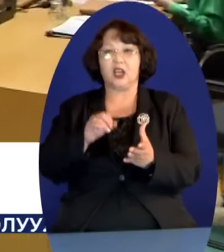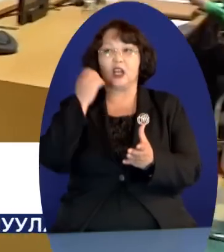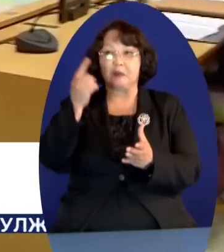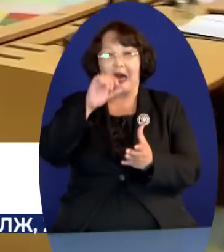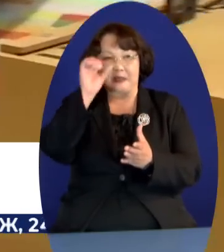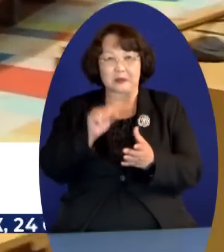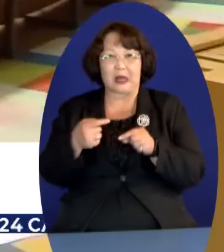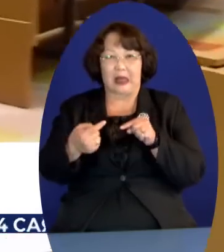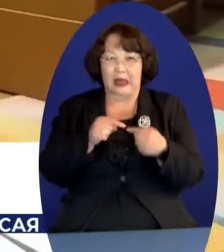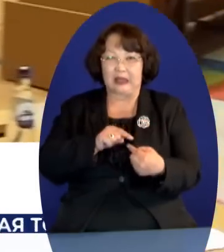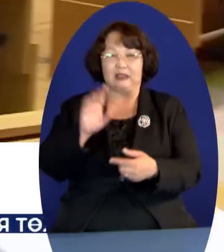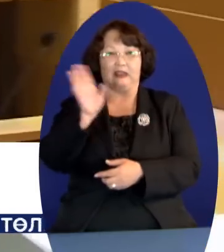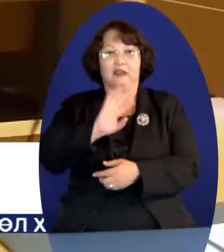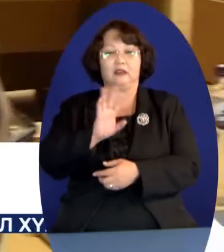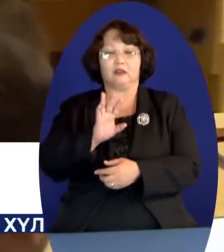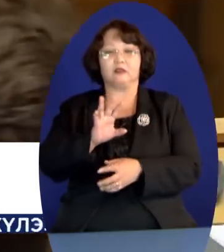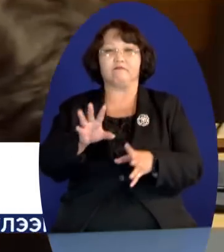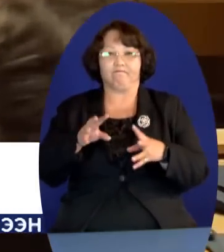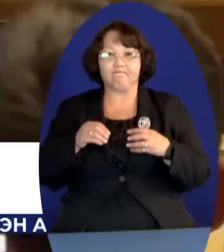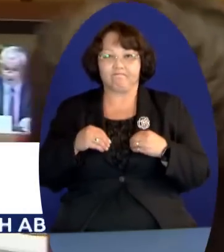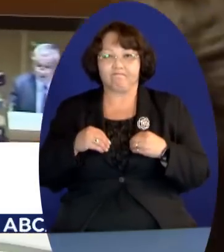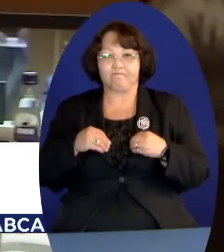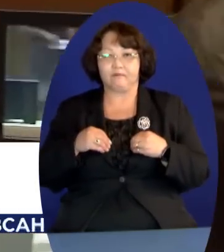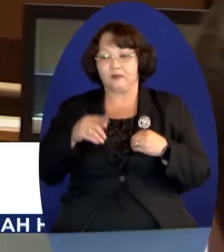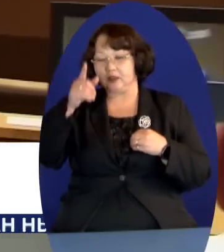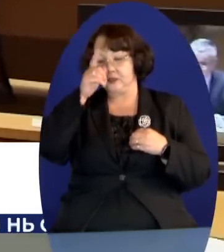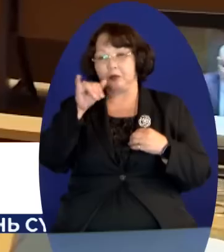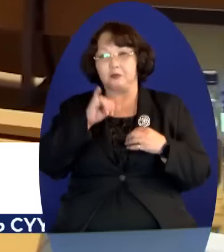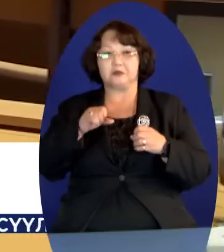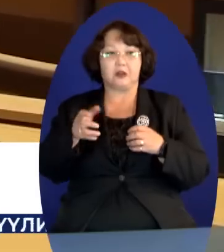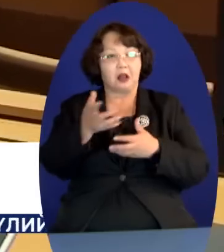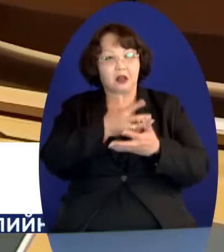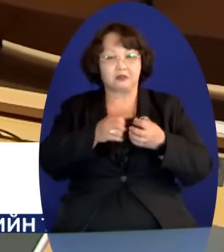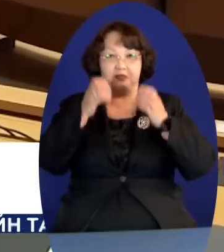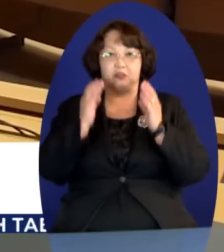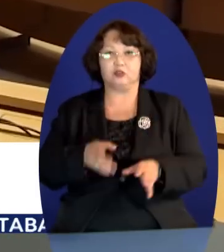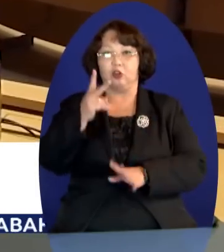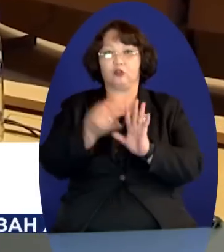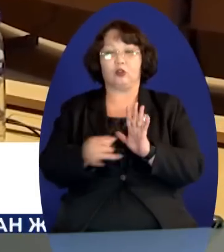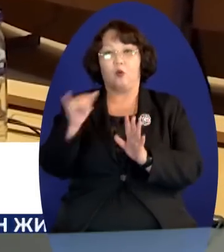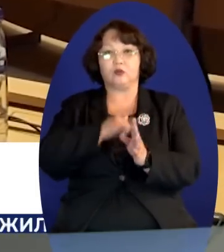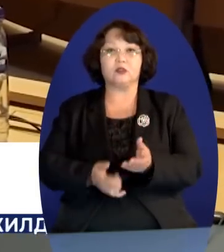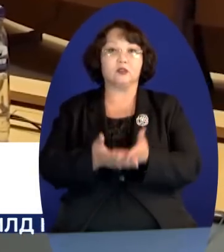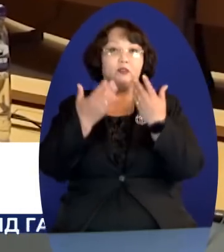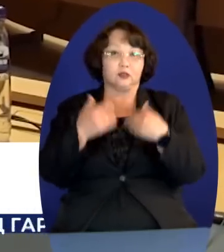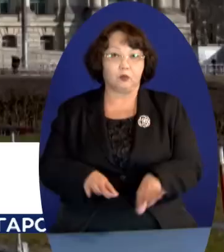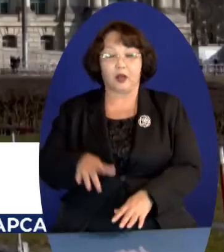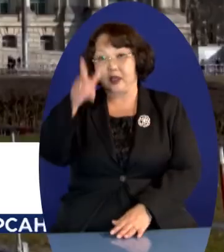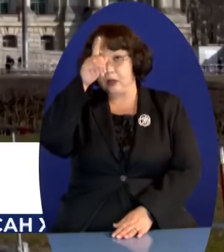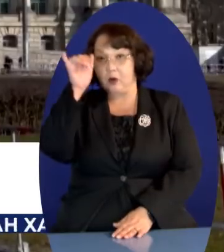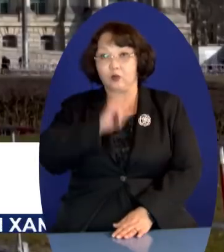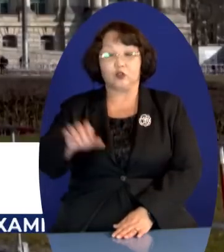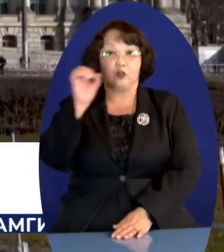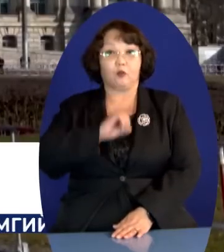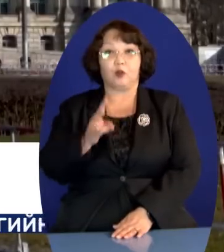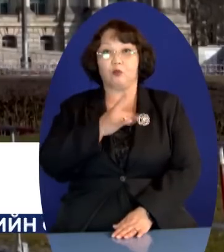болж Европын холбоо хуваагдаж болохгүй гэдэг нийтлэг эрх ашигын үүднээс энэ шийдвэрийг 27 улс нь дэмжиж байна. Герман нь Европын